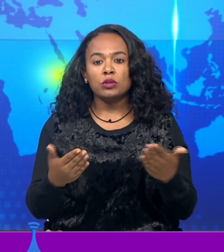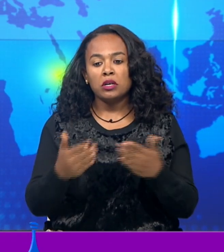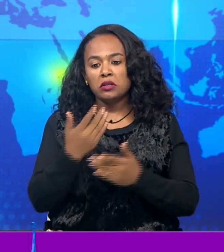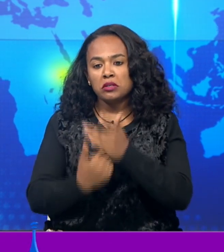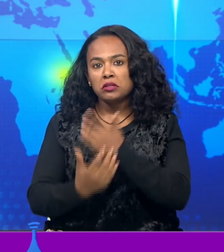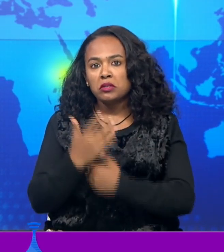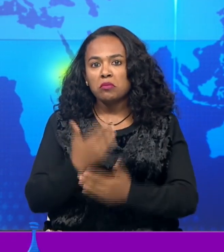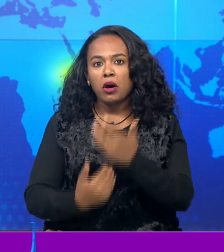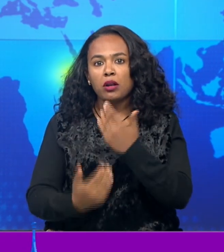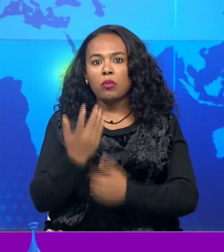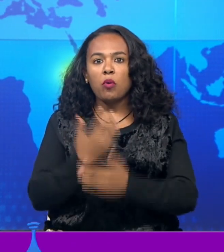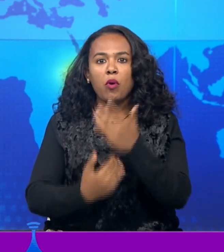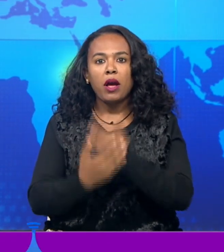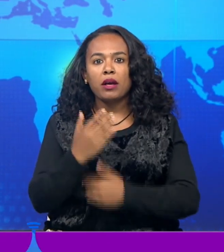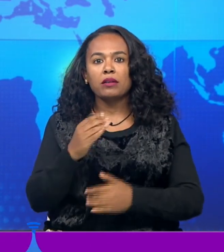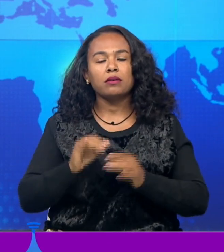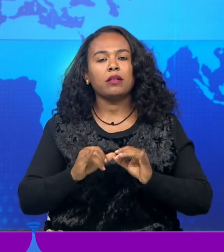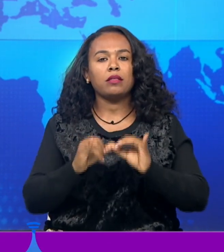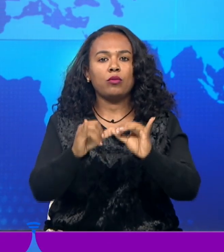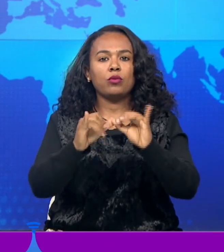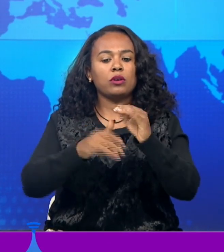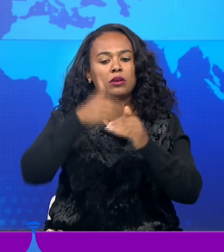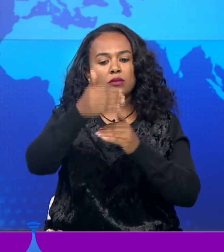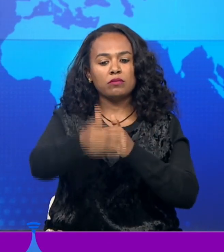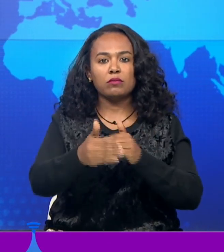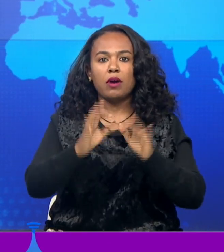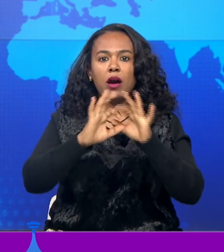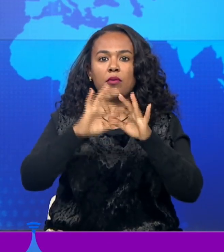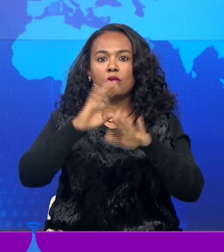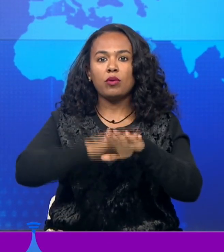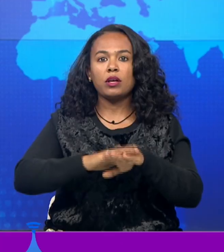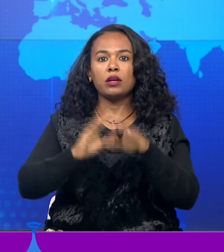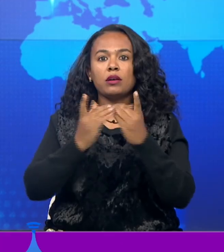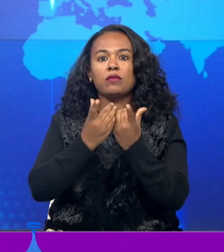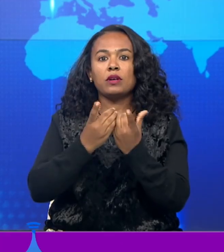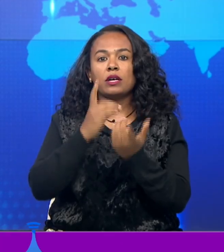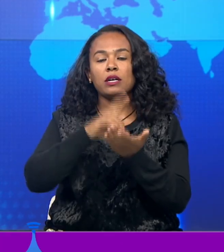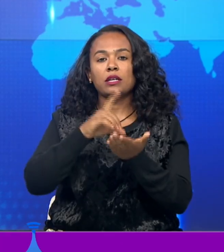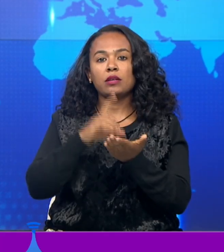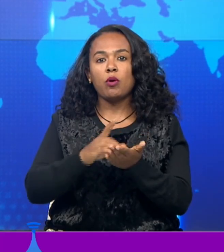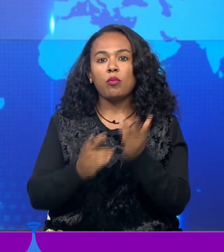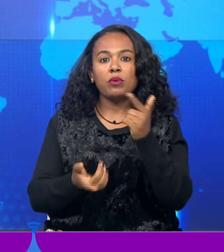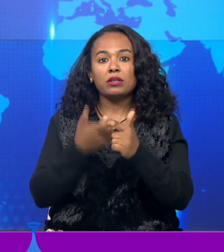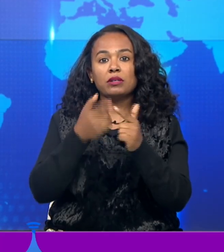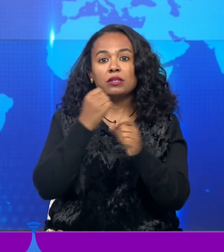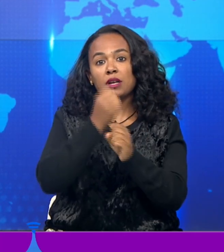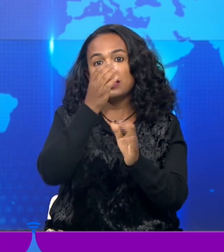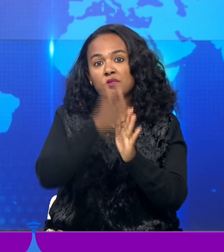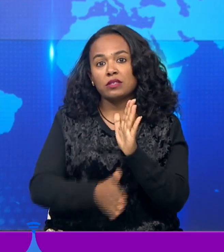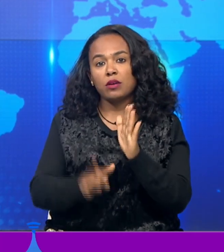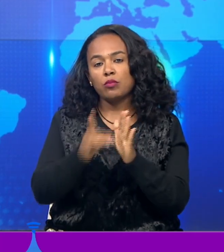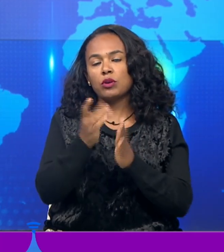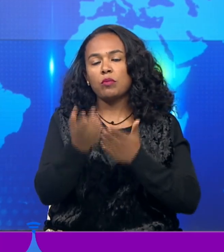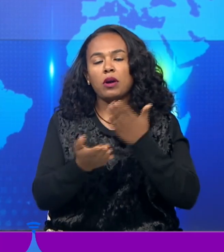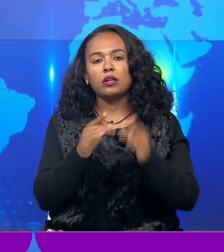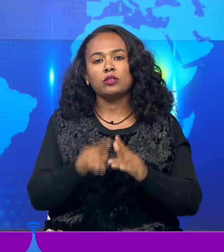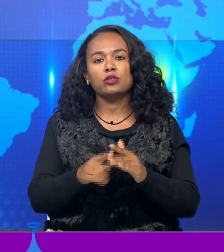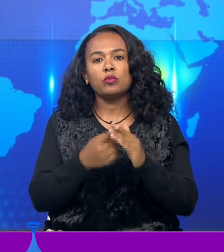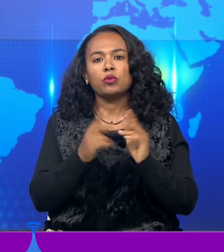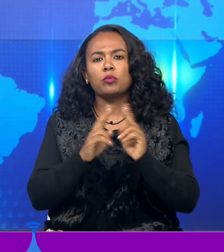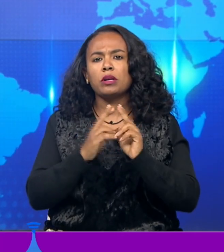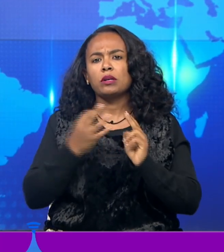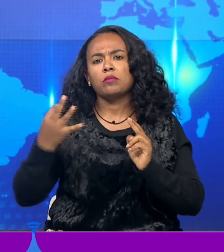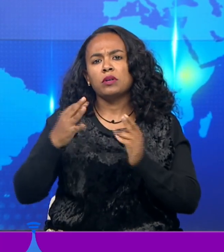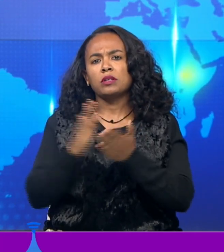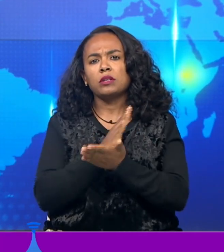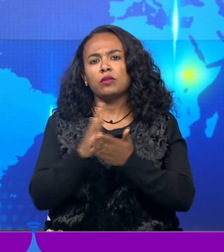ማድረግ፣ መወያየት ምናምን ቀጠልኩኝ። ከዛ ማህበሩ ላይ የክፍለ ከተማው ምክትል ስራ አስፈጻሚ ሆኜ ማገልገል ጀመርኩኝ። በደንብ ተሳትፎ